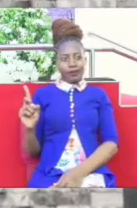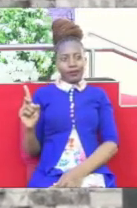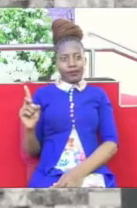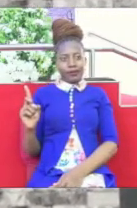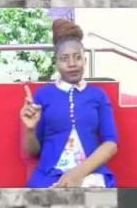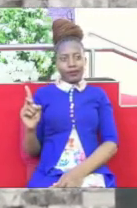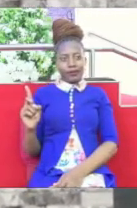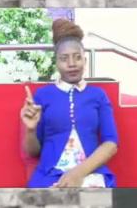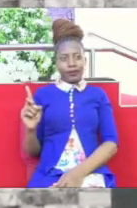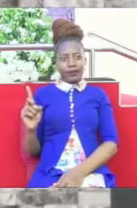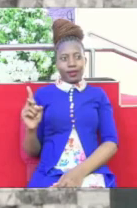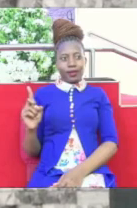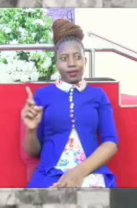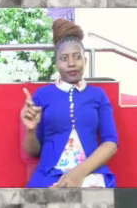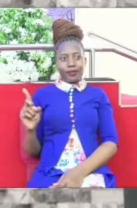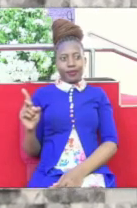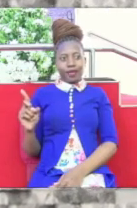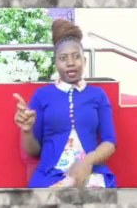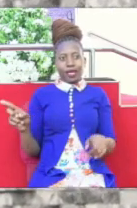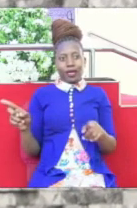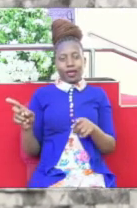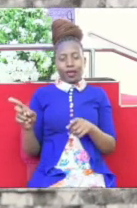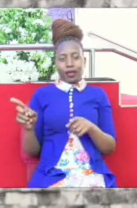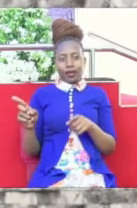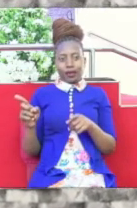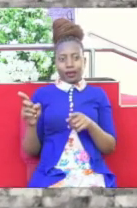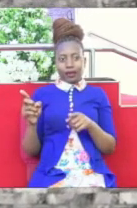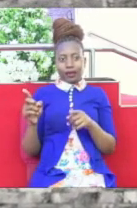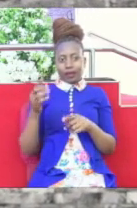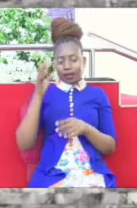He's a Somali. Yeye ni Msomali.